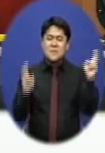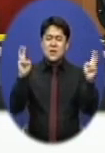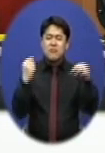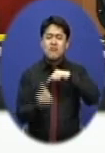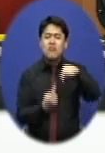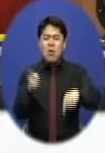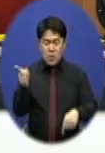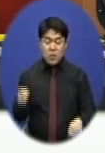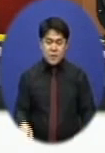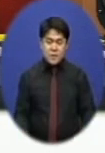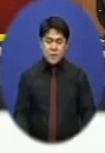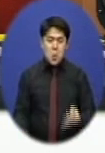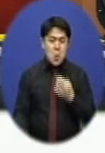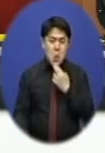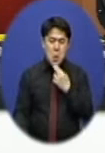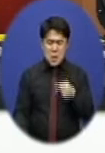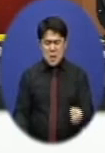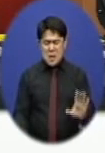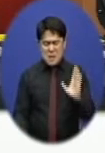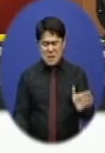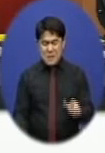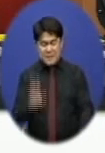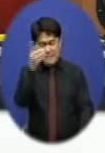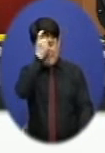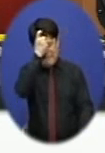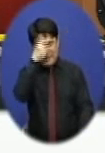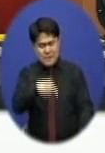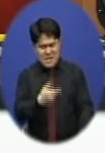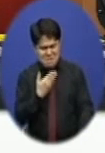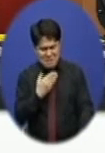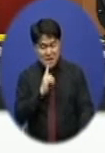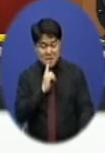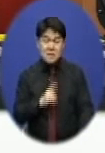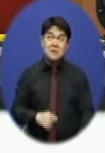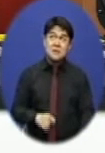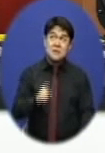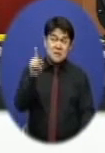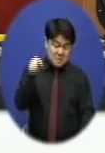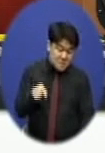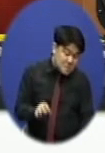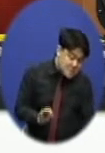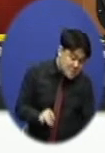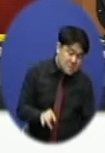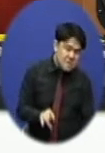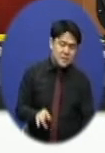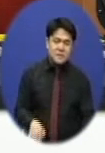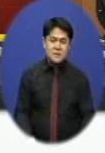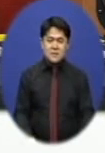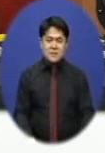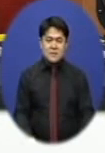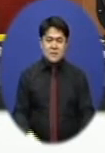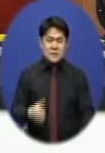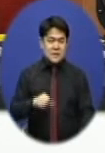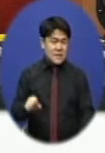네. 그 돈 없다고 아래층 허접하는게 지가 거짓 부리고 해본게. 또 뭐 저 자식 해볼 사람